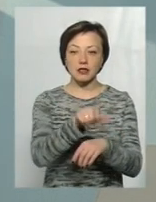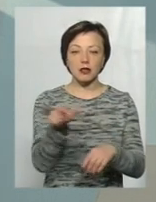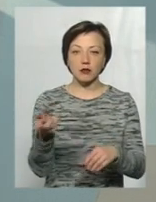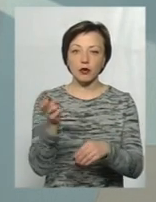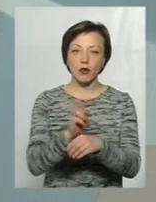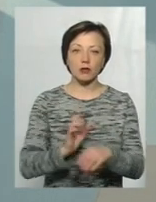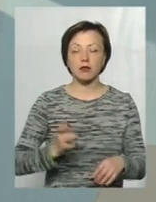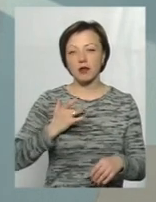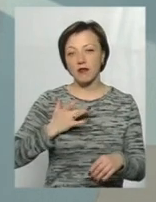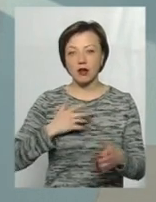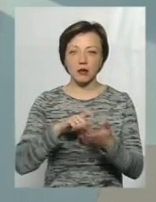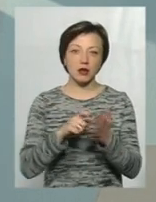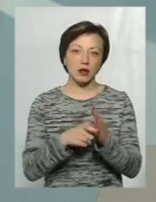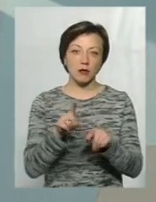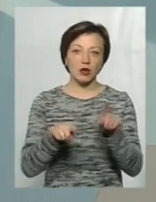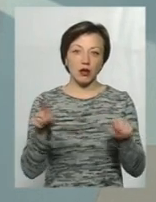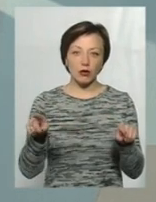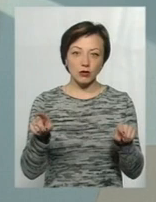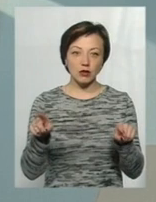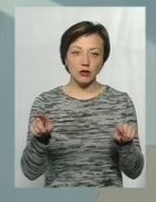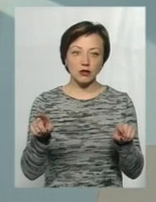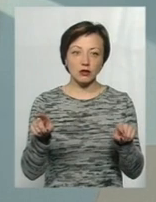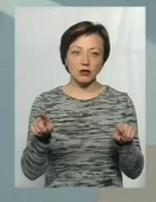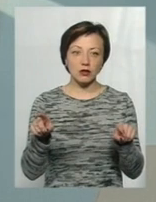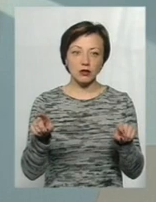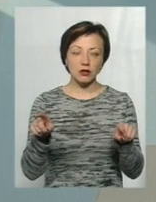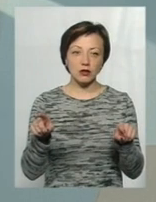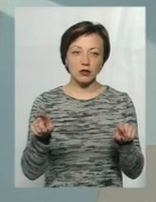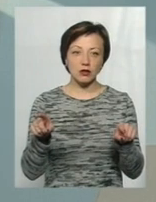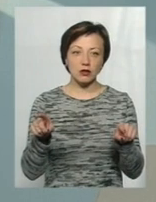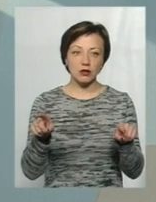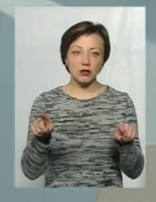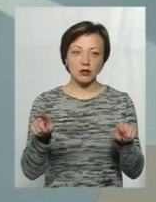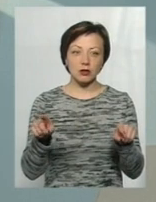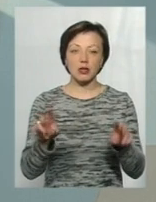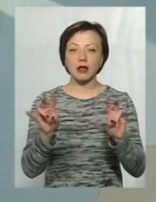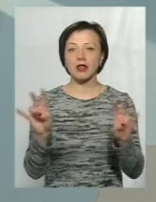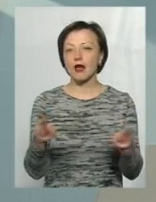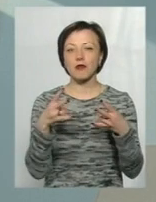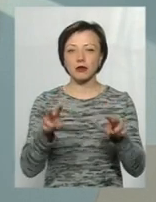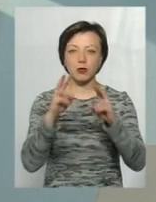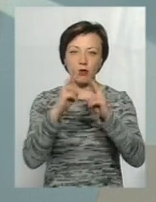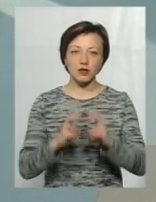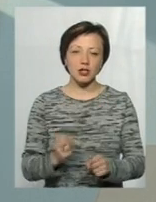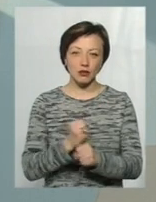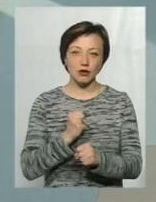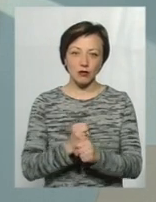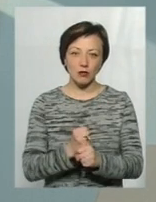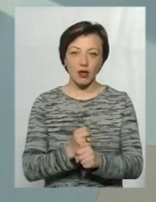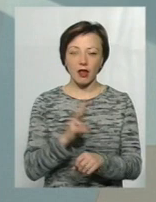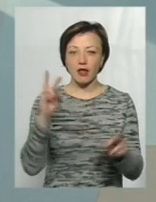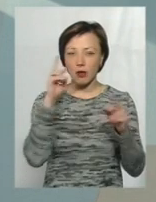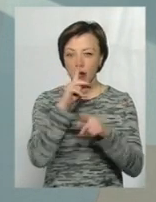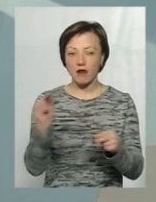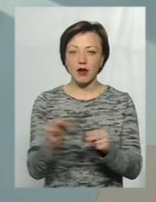приходять з приватних кабінетів, подекуди грішать абсолютно непотрібними обстеженнями, абсолютно